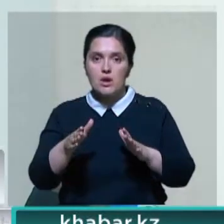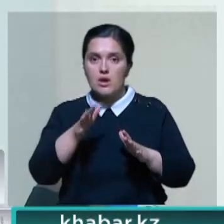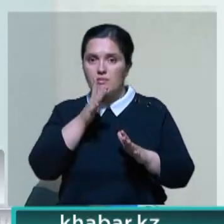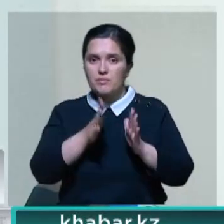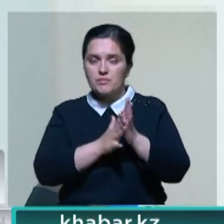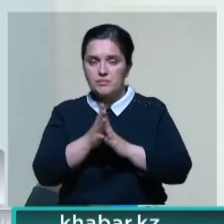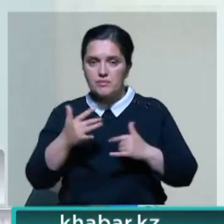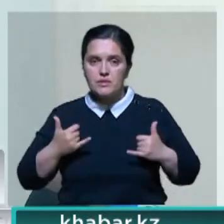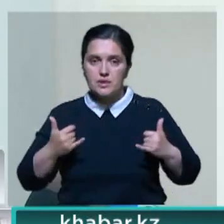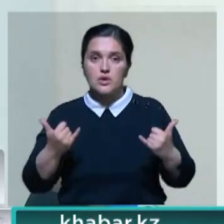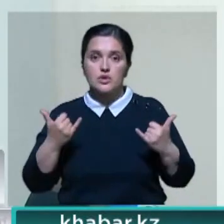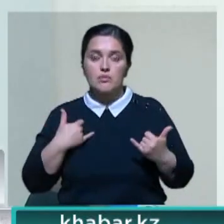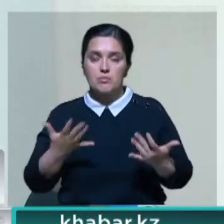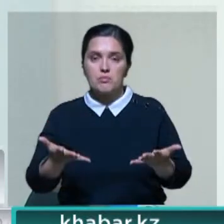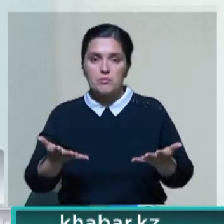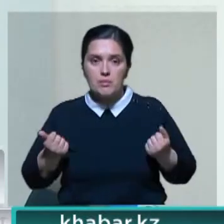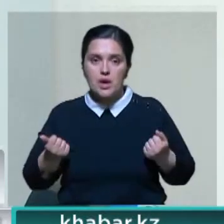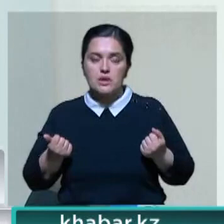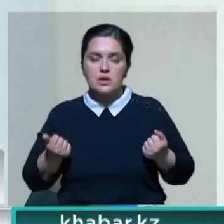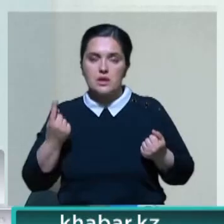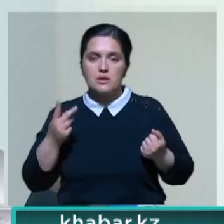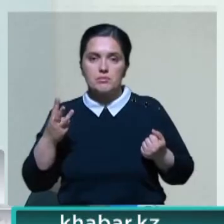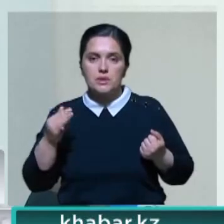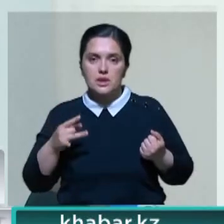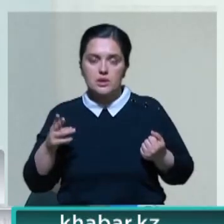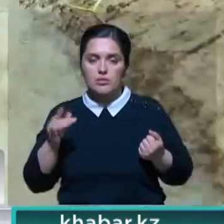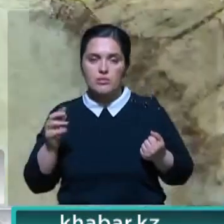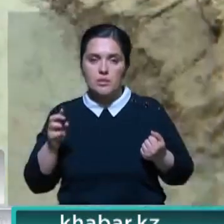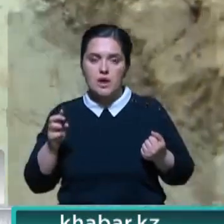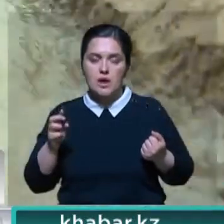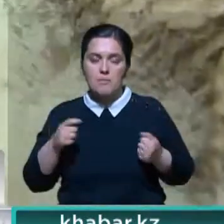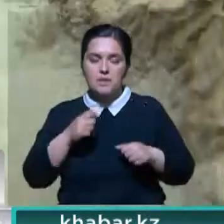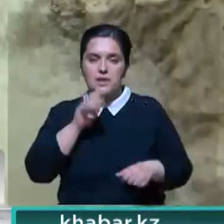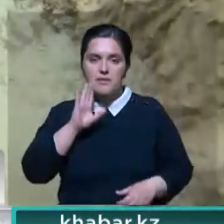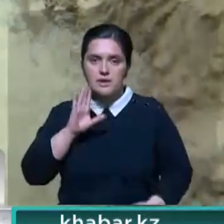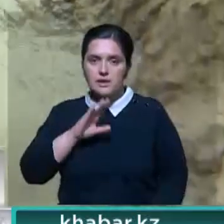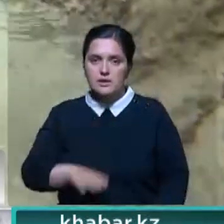вегетации. На данный момент мы уже получили чуть больше 1 миллиарда кубометров воды.